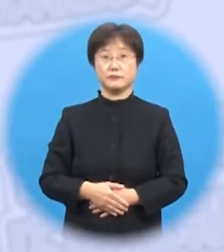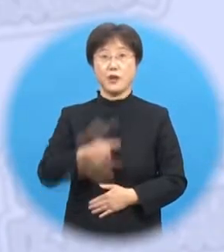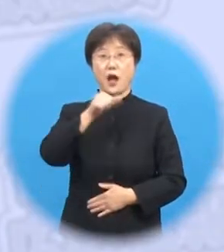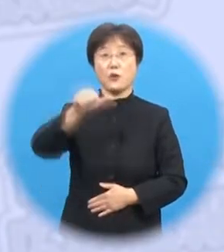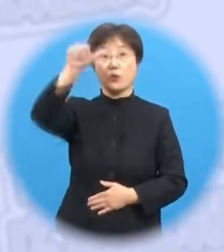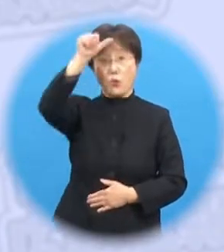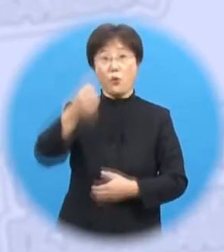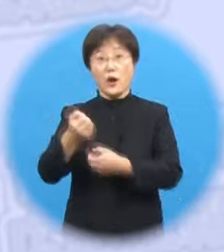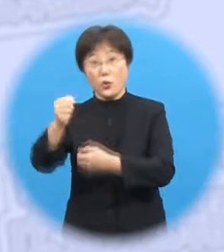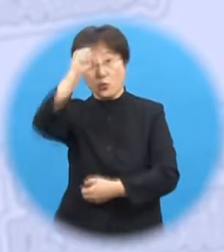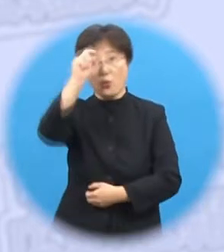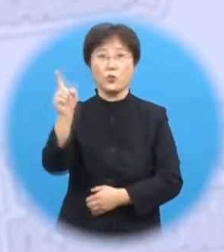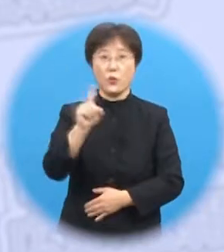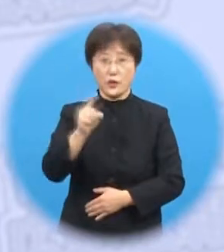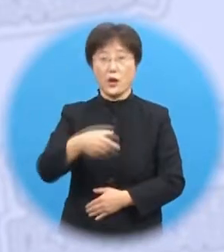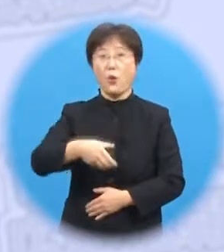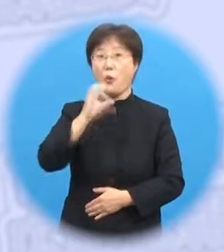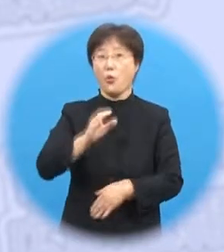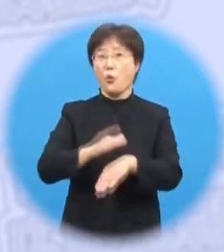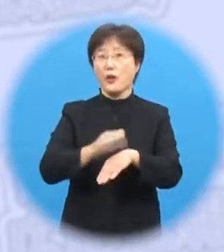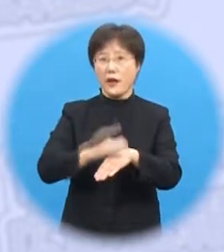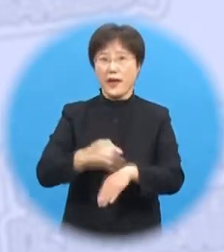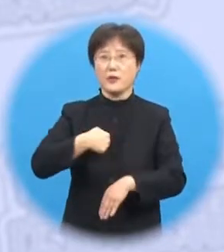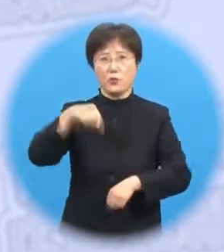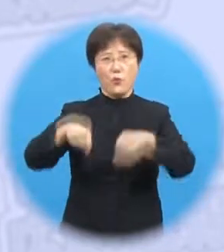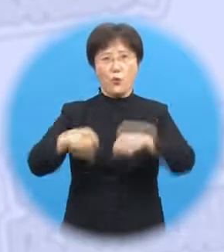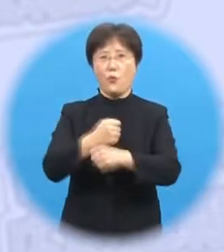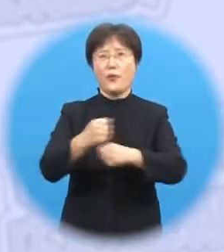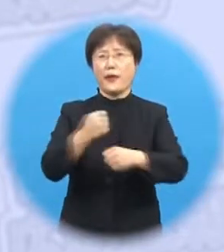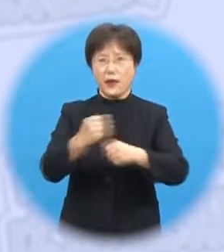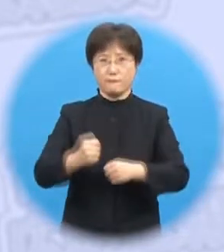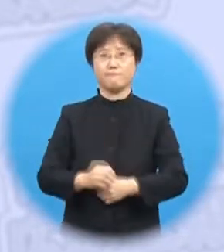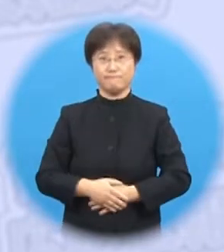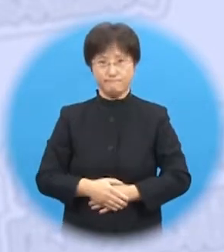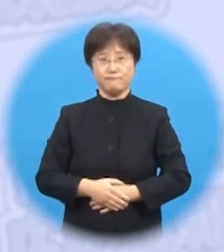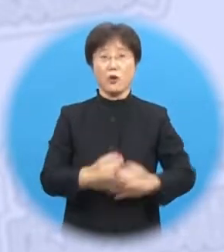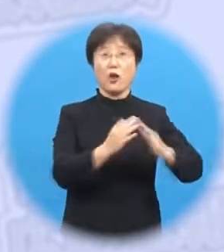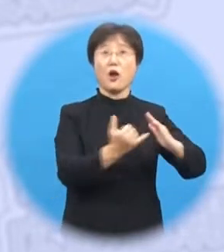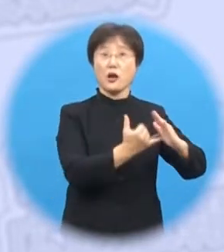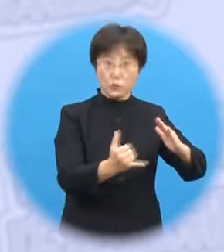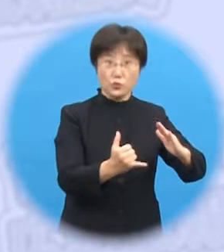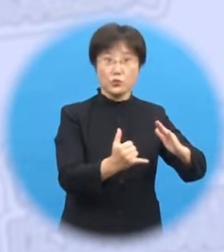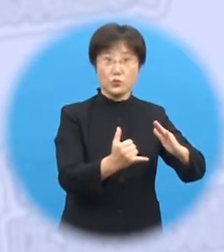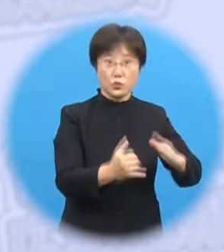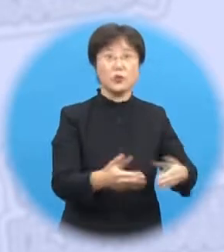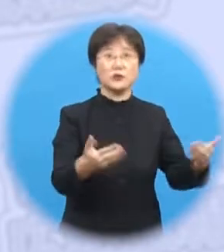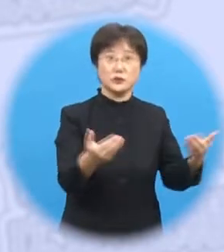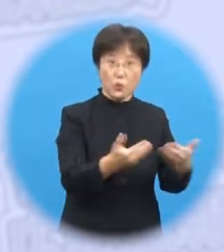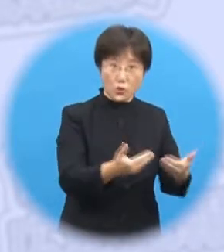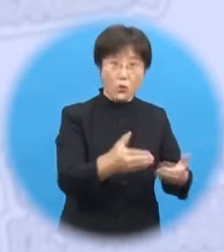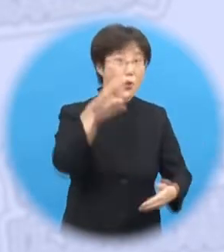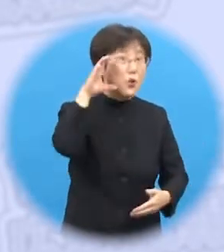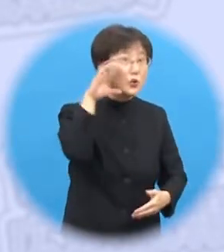アルコール依存症とは、お酒の飲み方を自分でコントロールできなくなり、大切な家族や仕事、